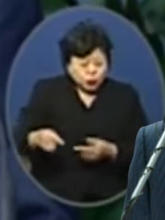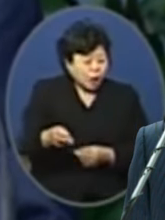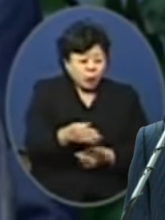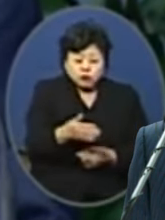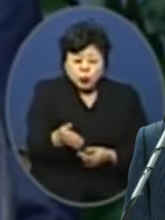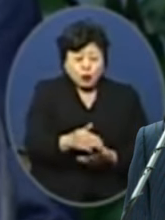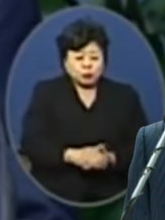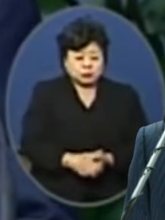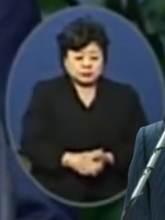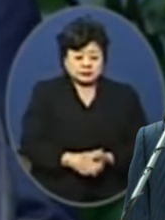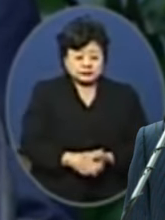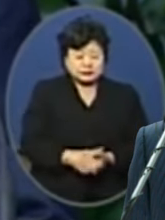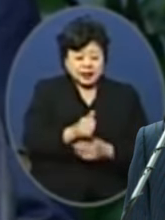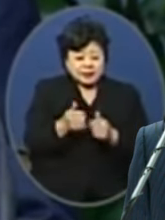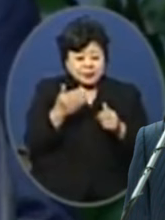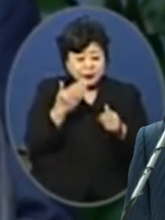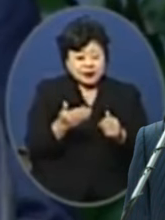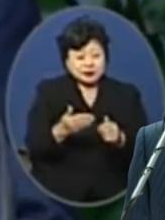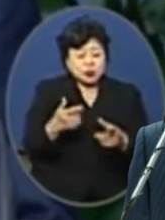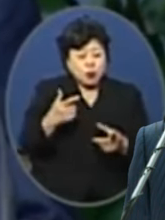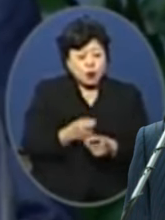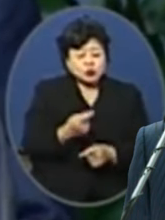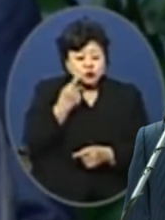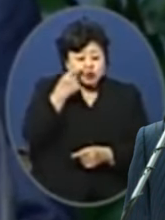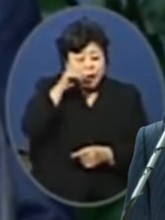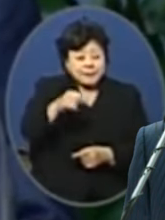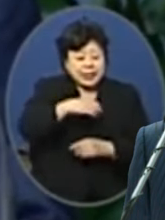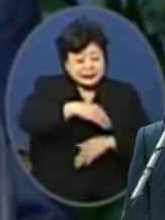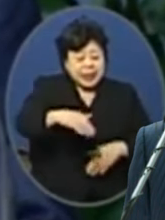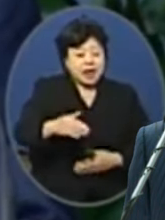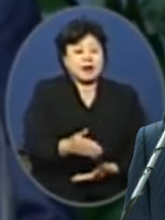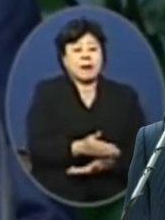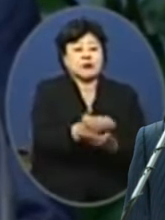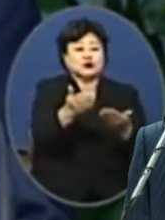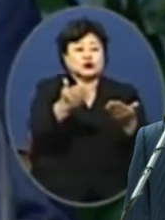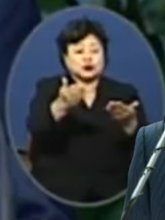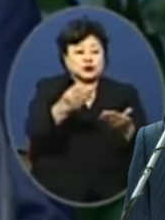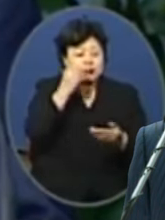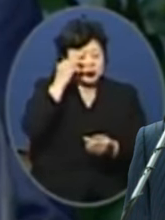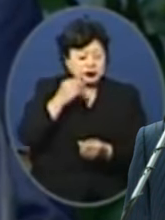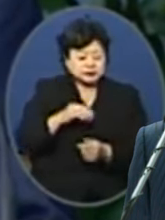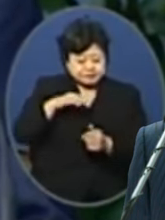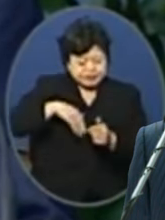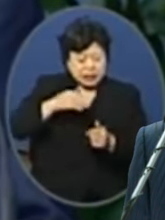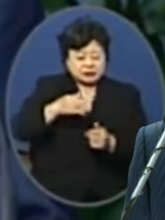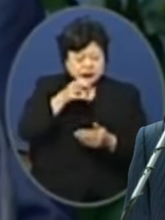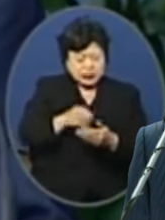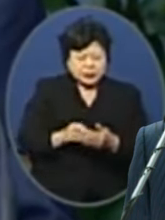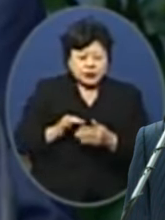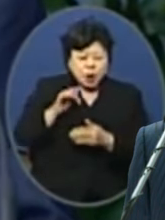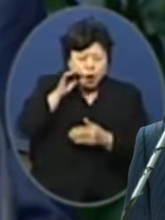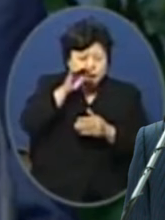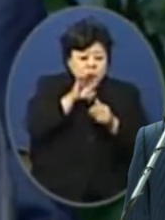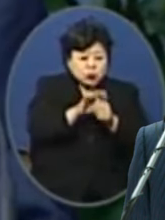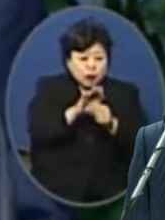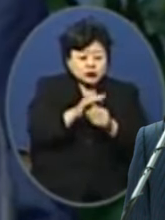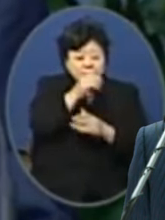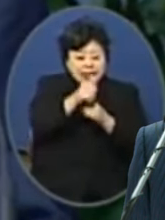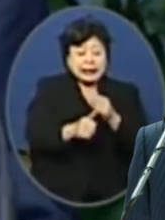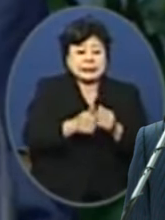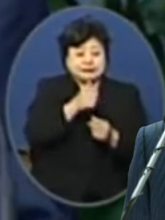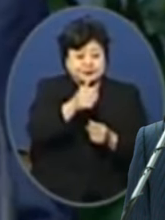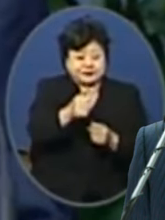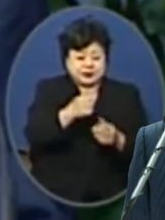한다는 것입니다 아멘 하나님께서는 원수의 목전에서 내게 상을 베풀 치고 기름으로 머리에 발라 잔이 넘치게 하시는 하나님이